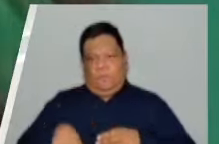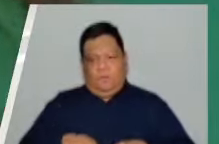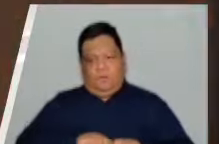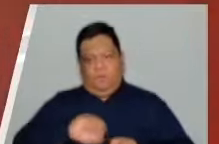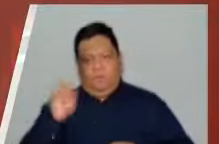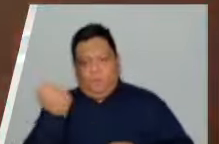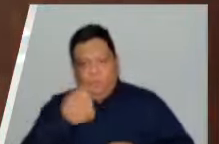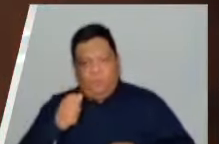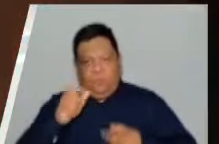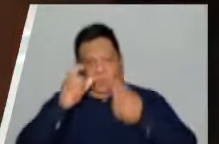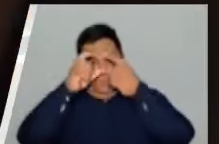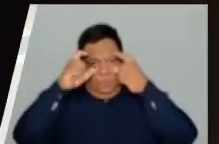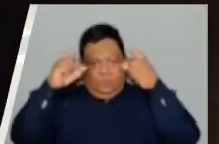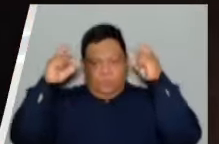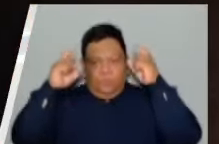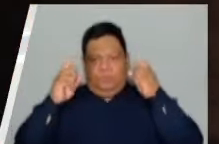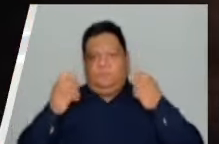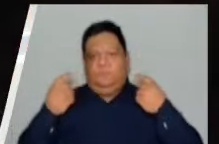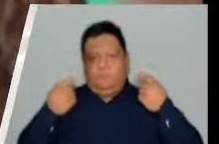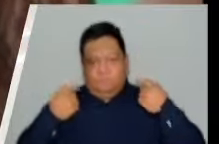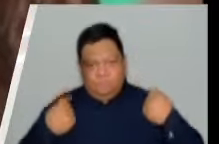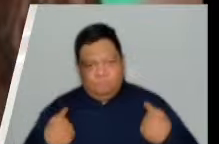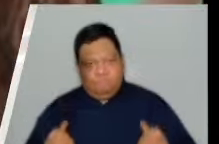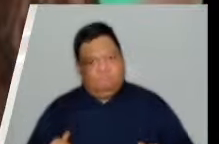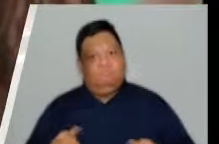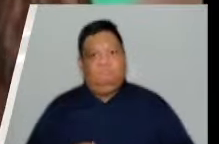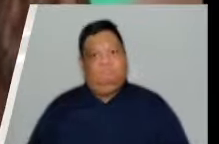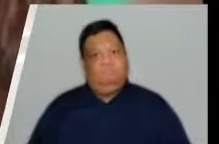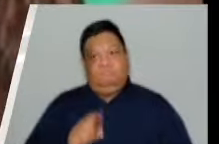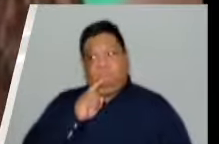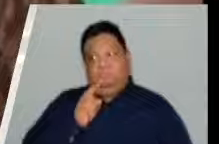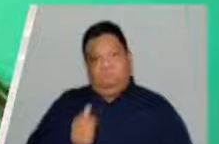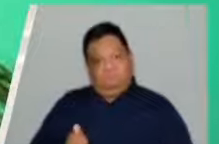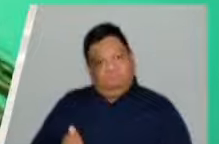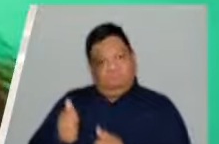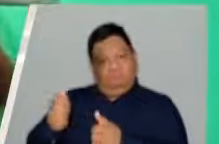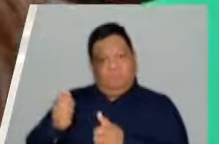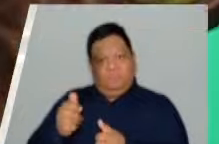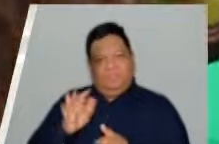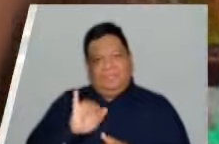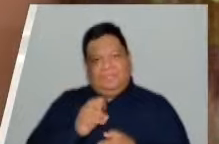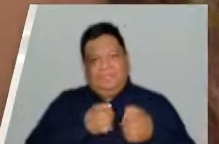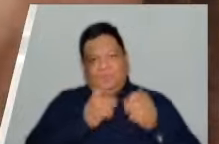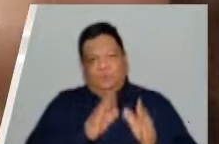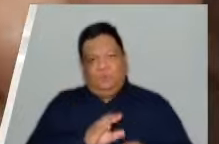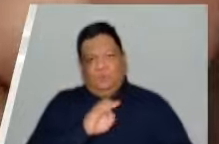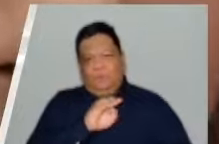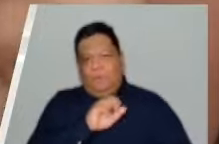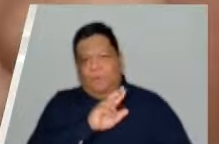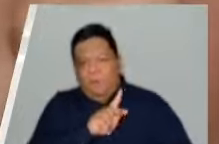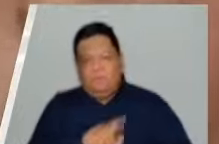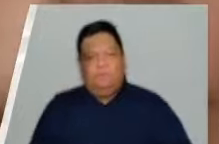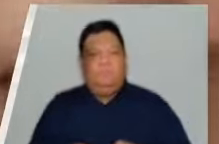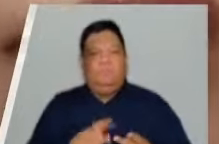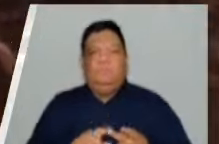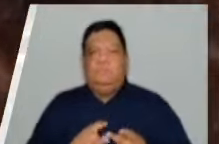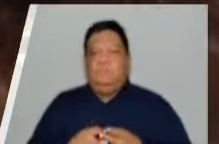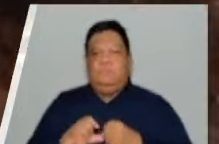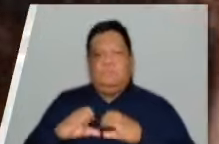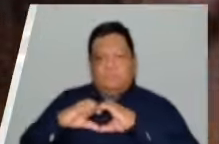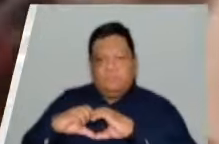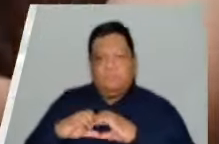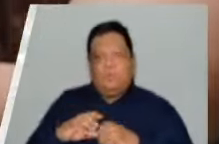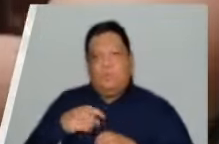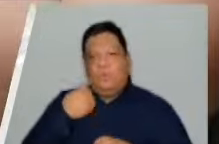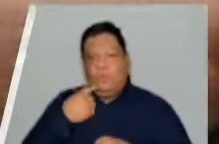curls. Aprobado ang look ni Encantadia director Mark Reyes. Pinusuan din niya ng kanyang Sangre sisters na sina